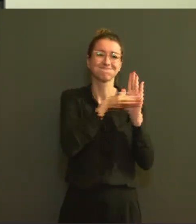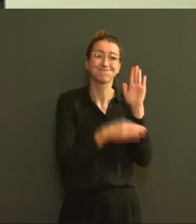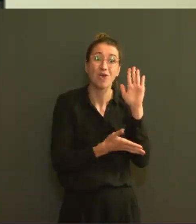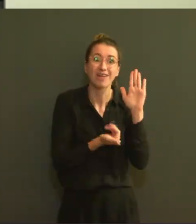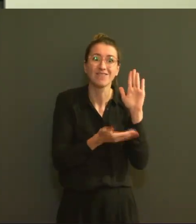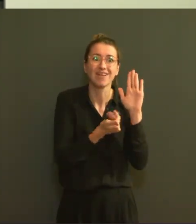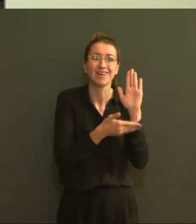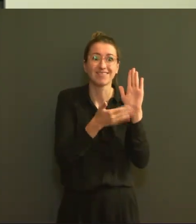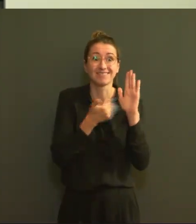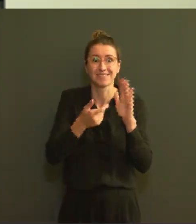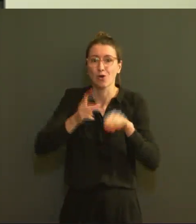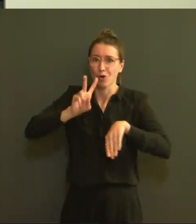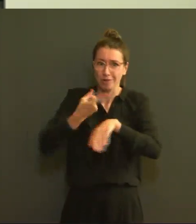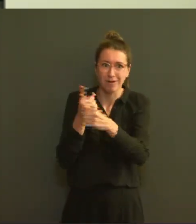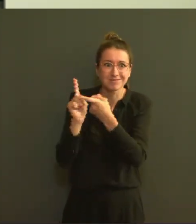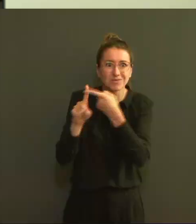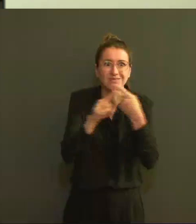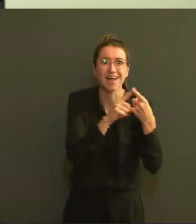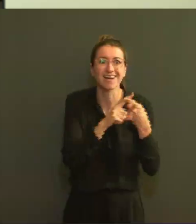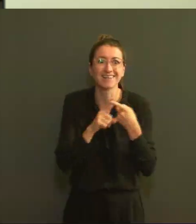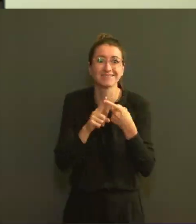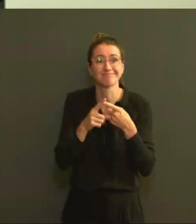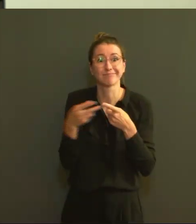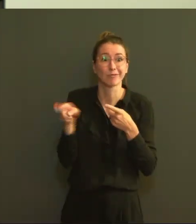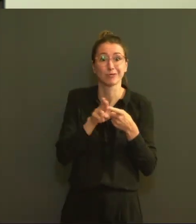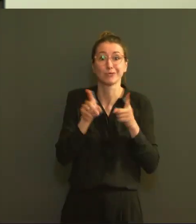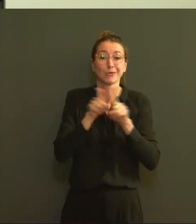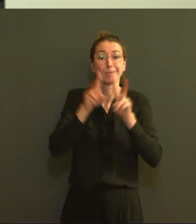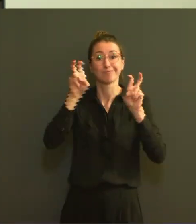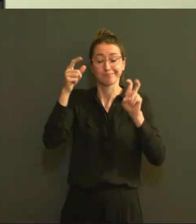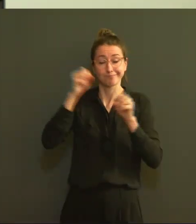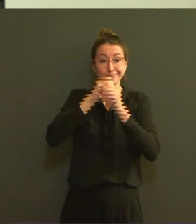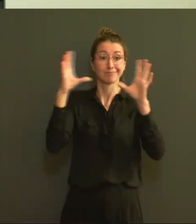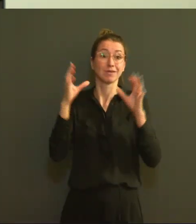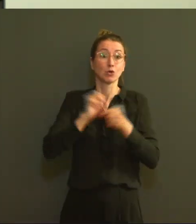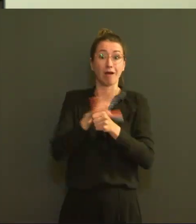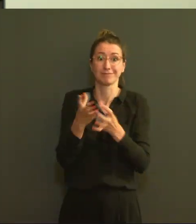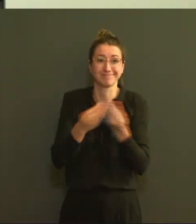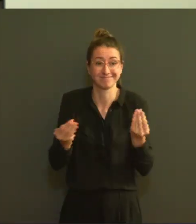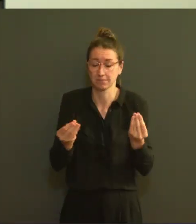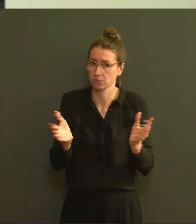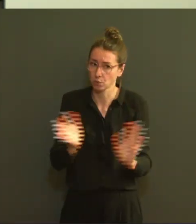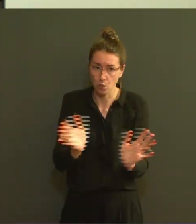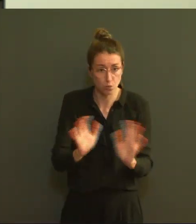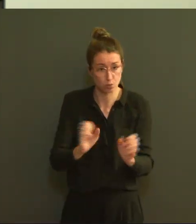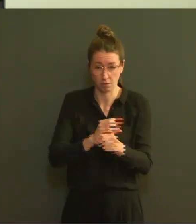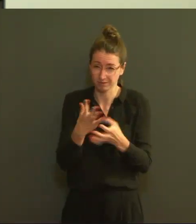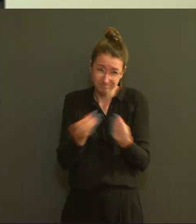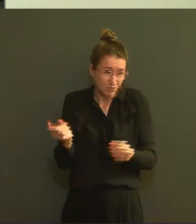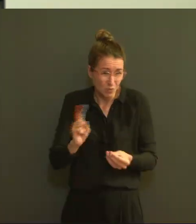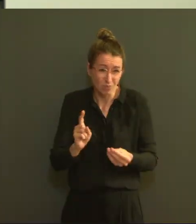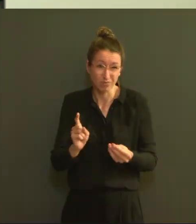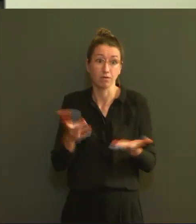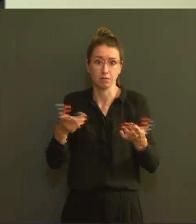avait disparu, ce qui n'est pas le cas. Le virus est toujours là. Il n'attendait qu'une chose, c'est que les contacts soient plus fréquents